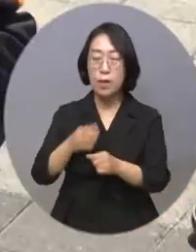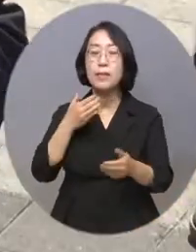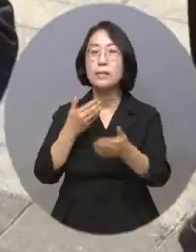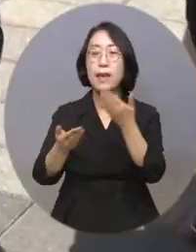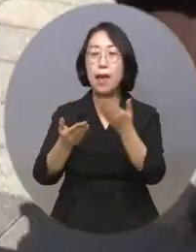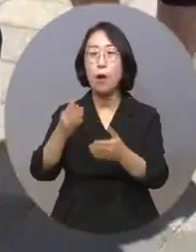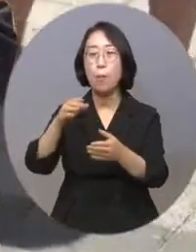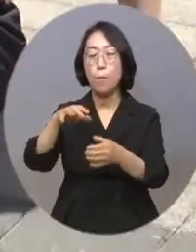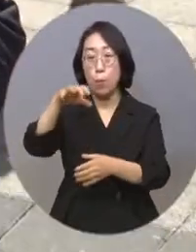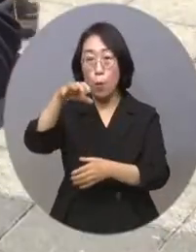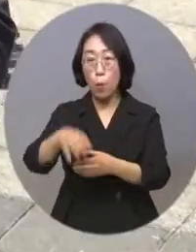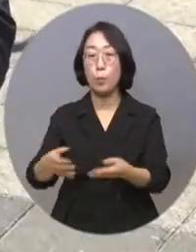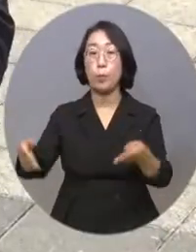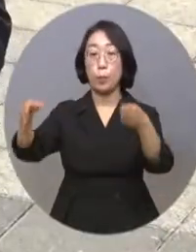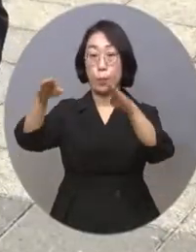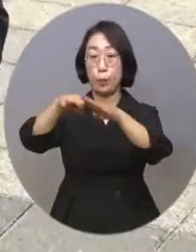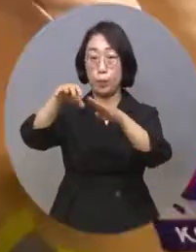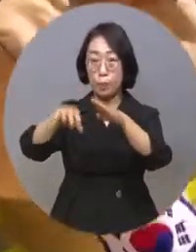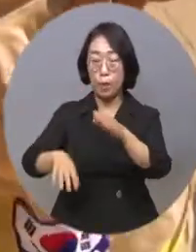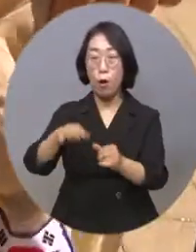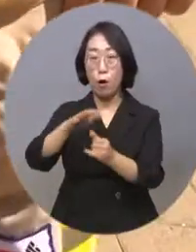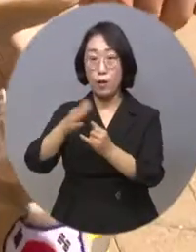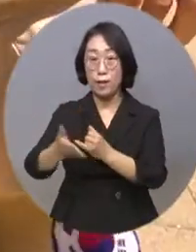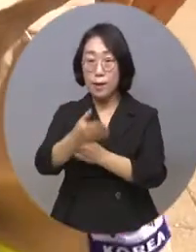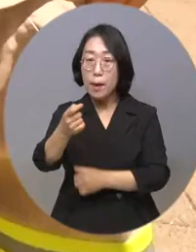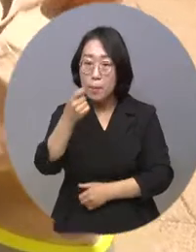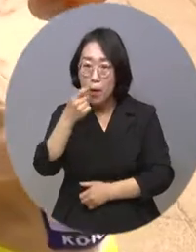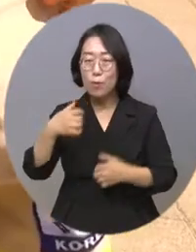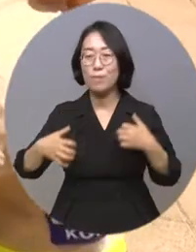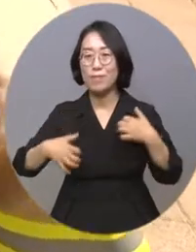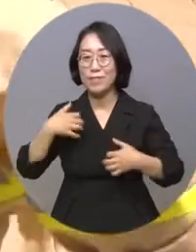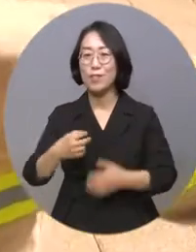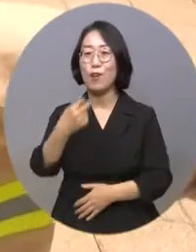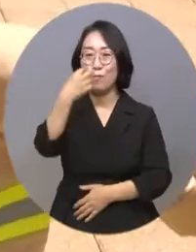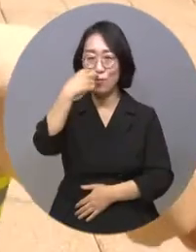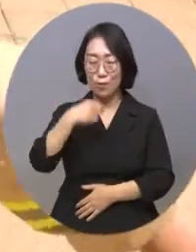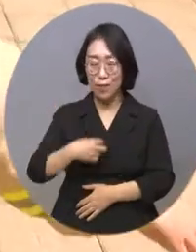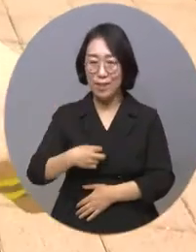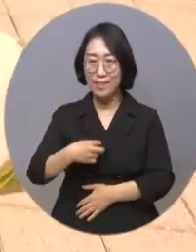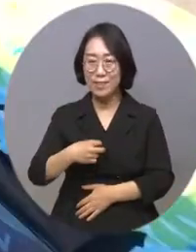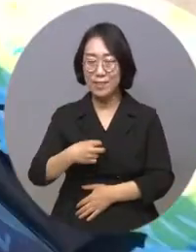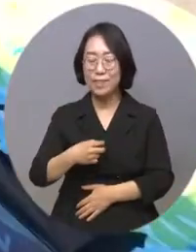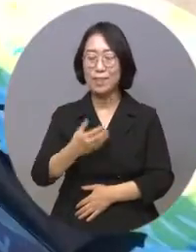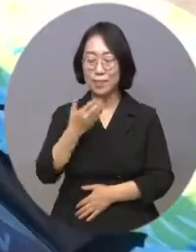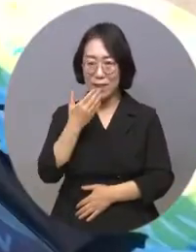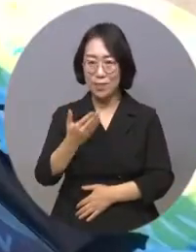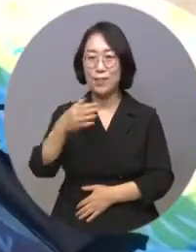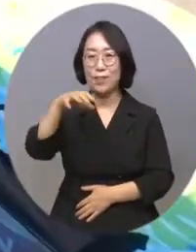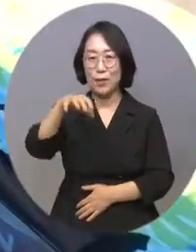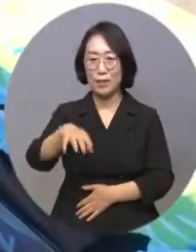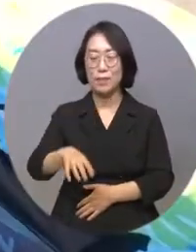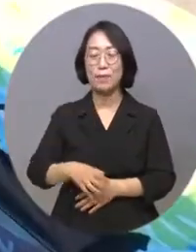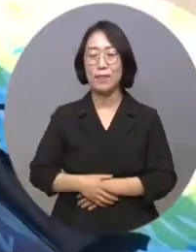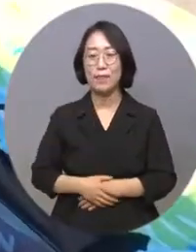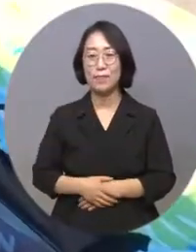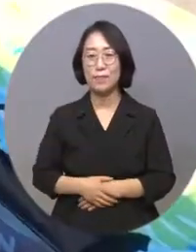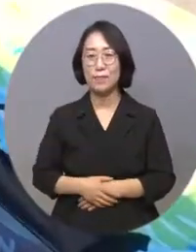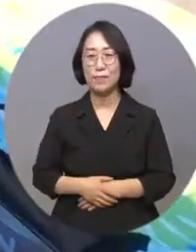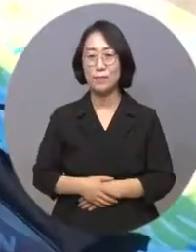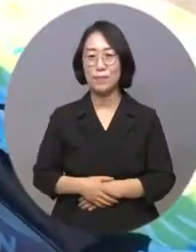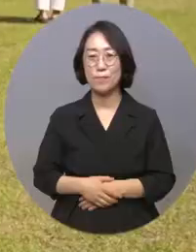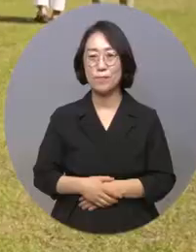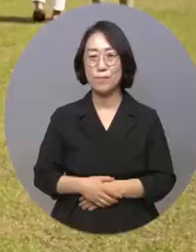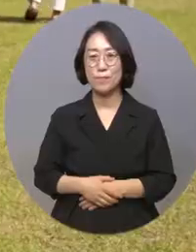복합체험형 문화공간으로 어린이들에게 배움과 재미를 주어 즐거움을 향상시킬 수 있는 다양한 체험을 할 수 있었습니다.